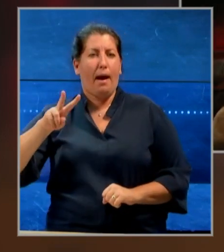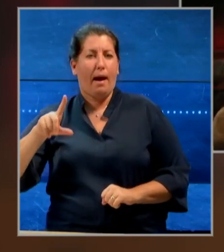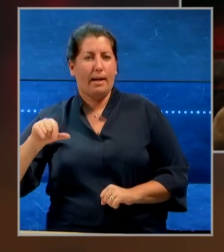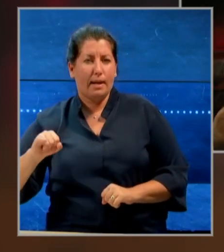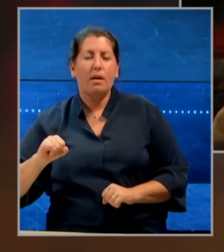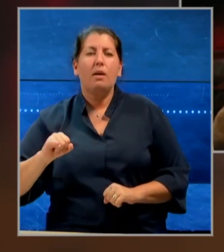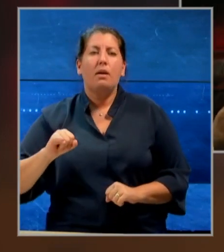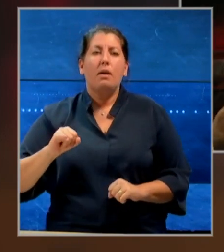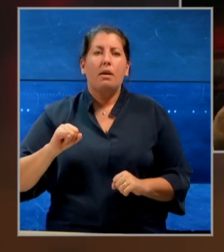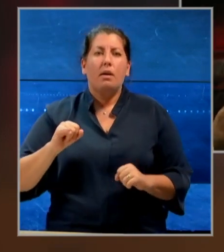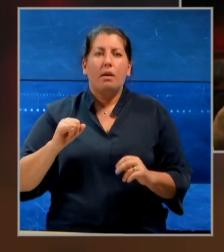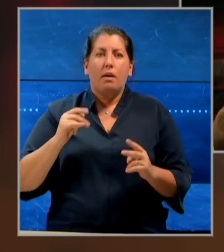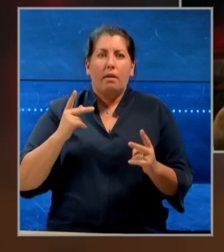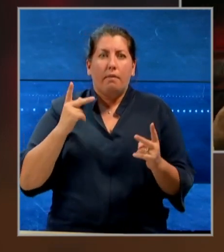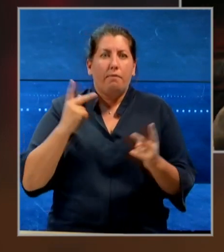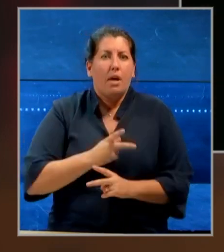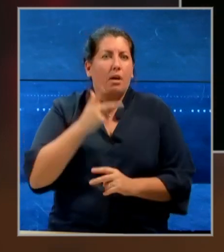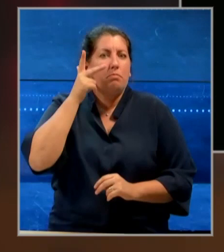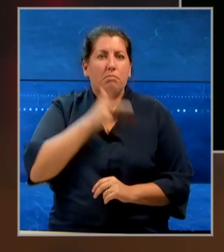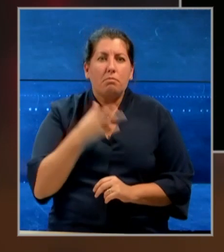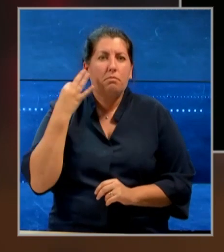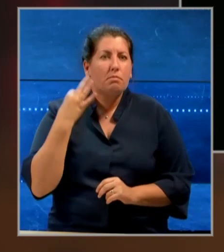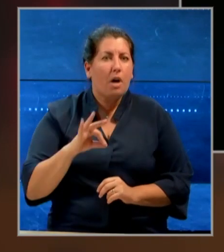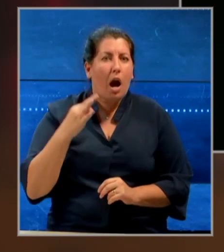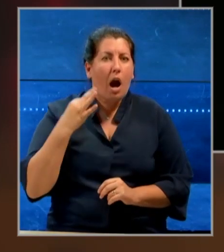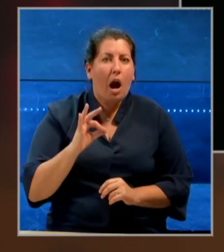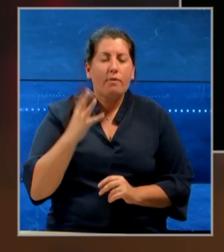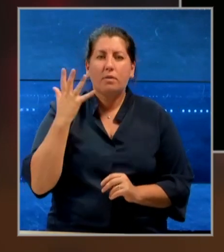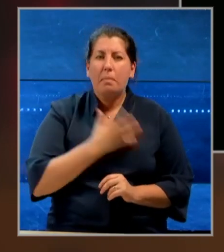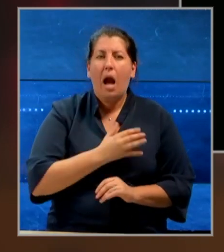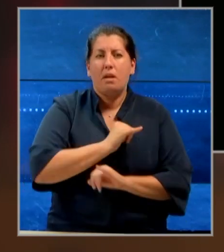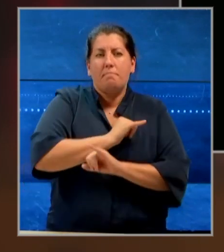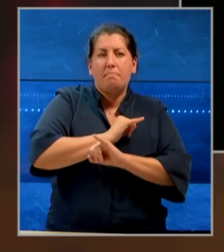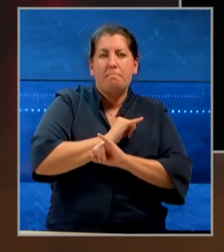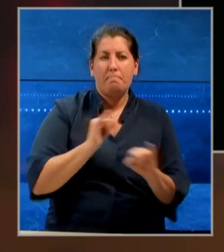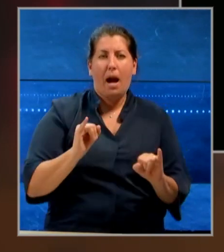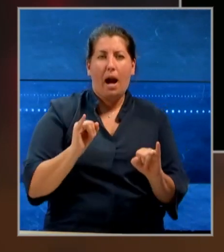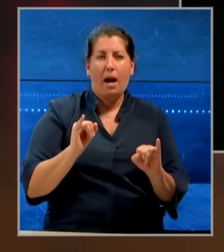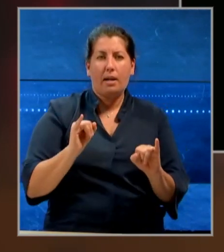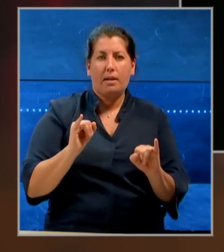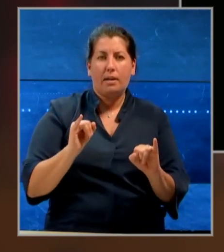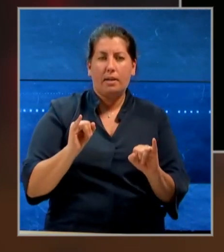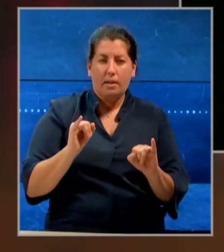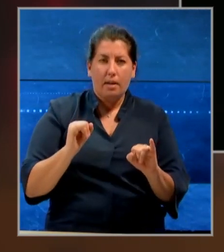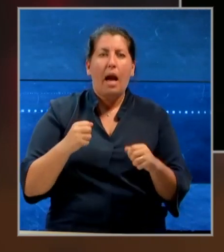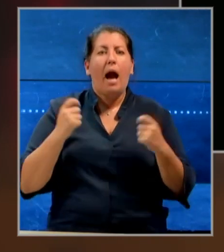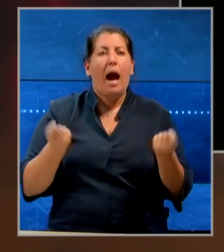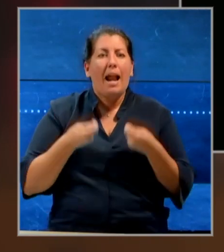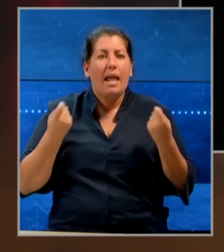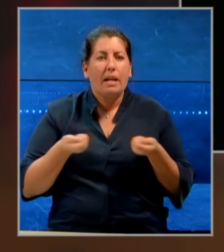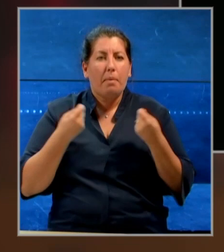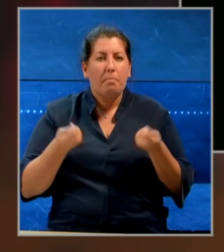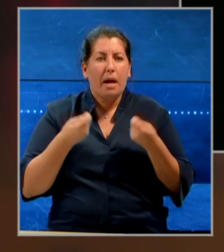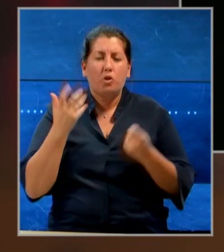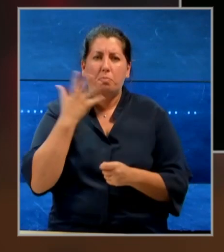debba lasciare qualcosa per strada, però Benali da quando non ha sbagliato un allenamento, non ha sbagliato, quindi voglio